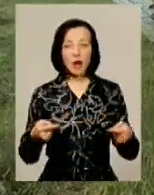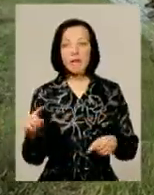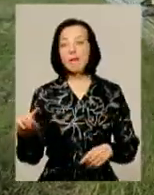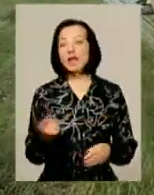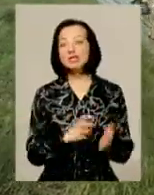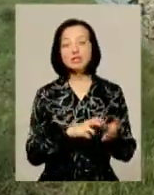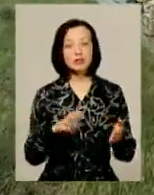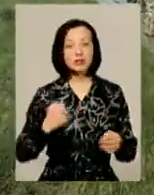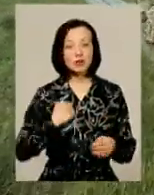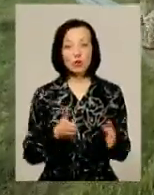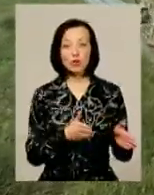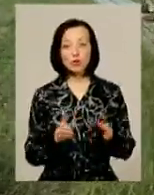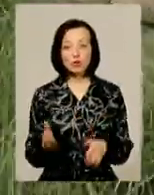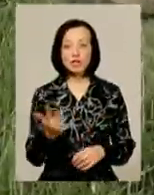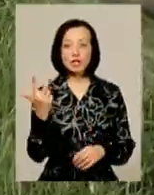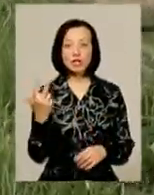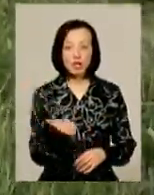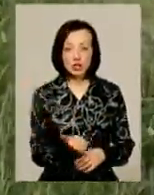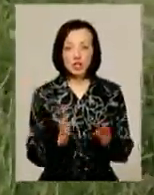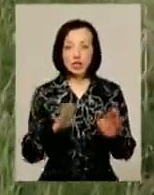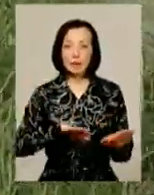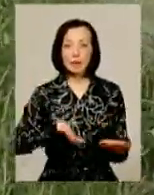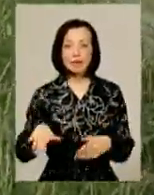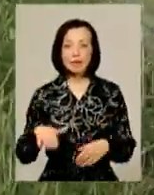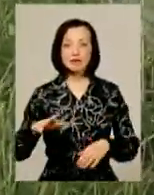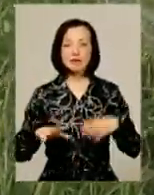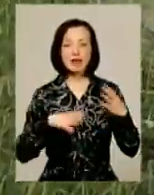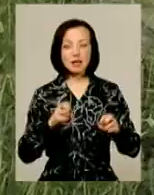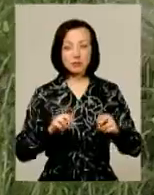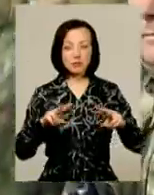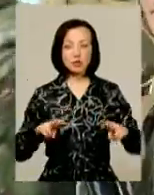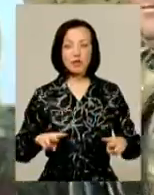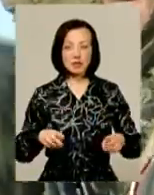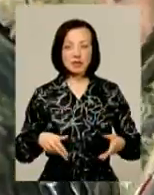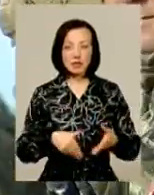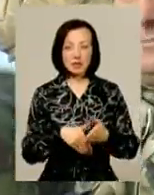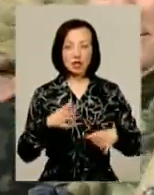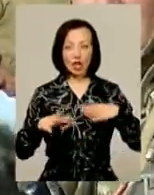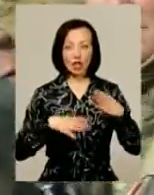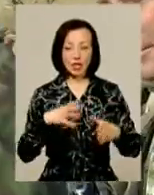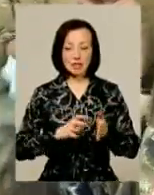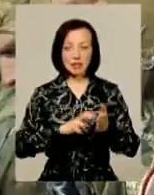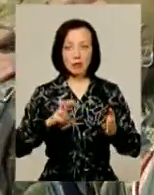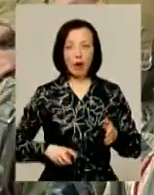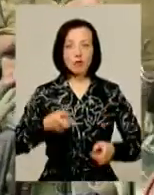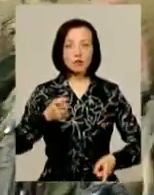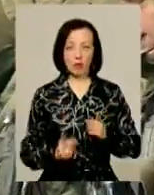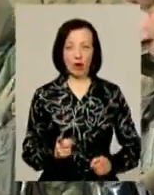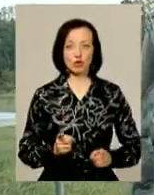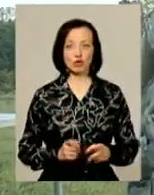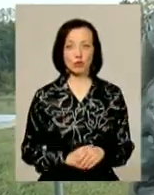стрибків військові готуються протягом 3 тижнів. І лише після занять на спеціалізованих снарядах та тренажерах стрибають